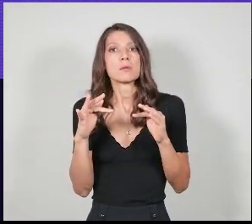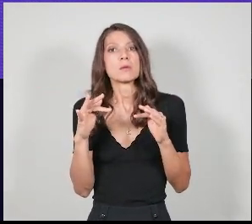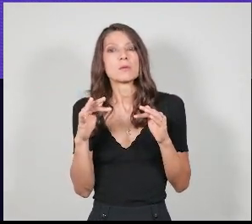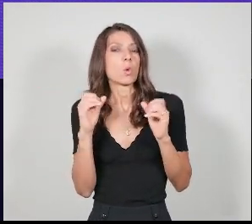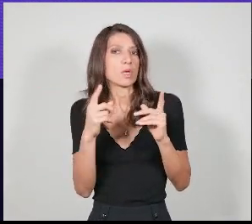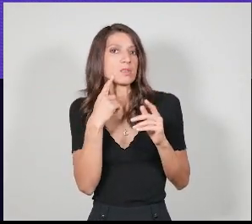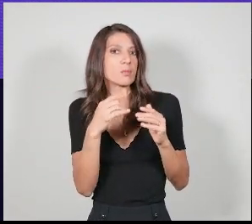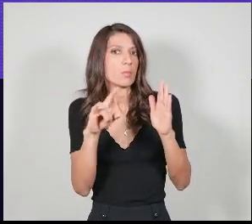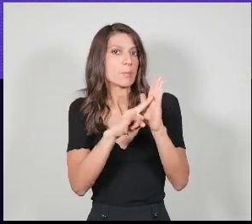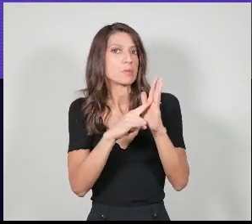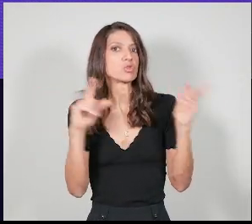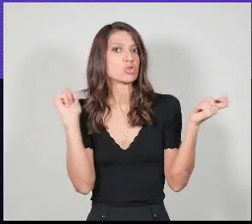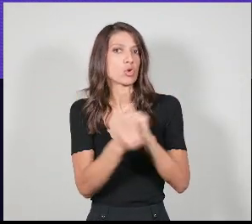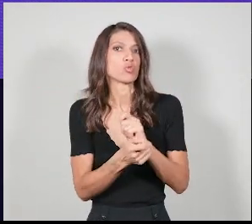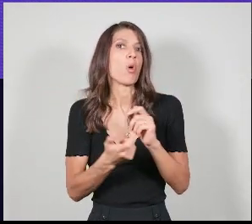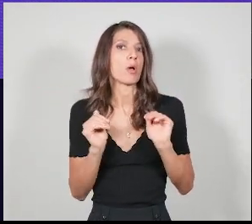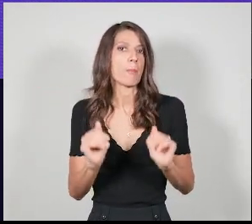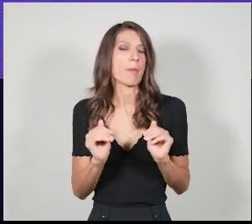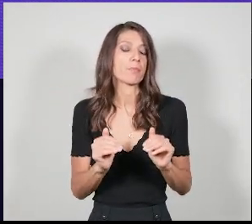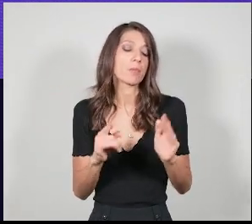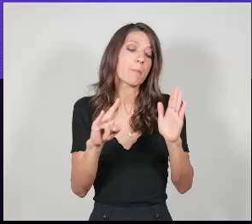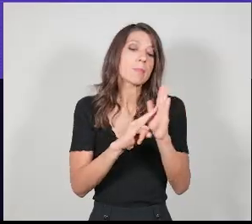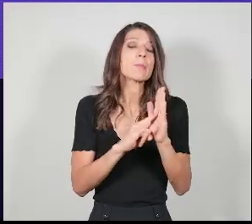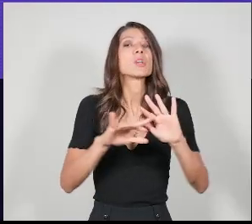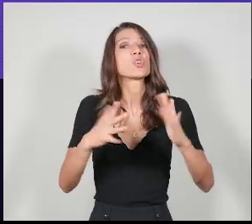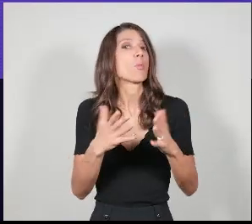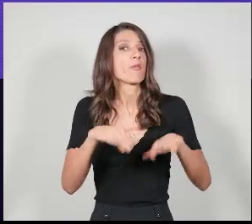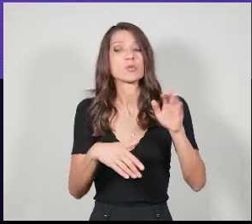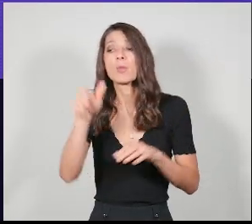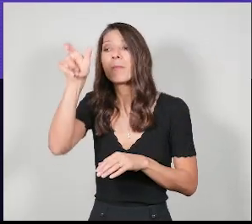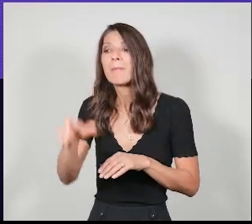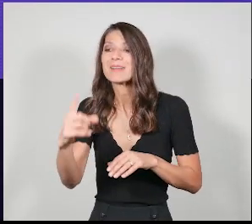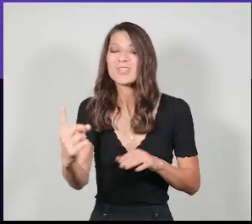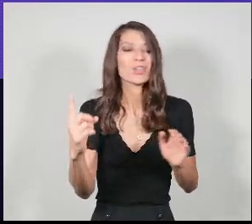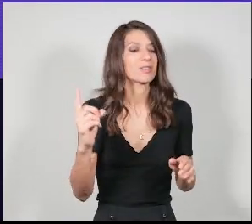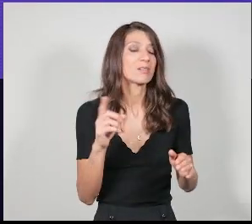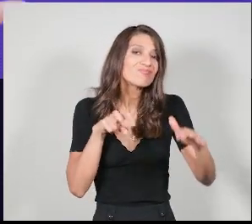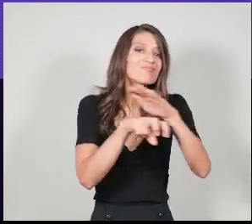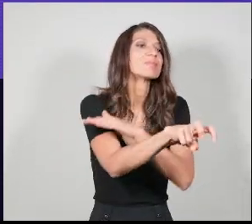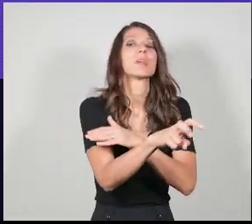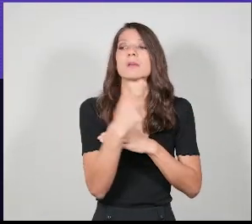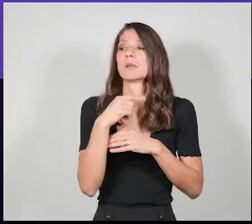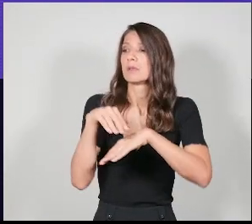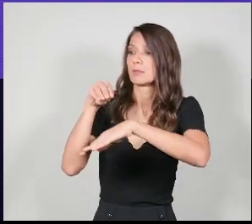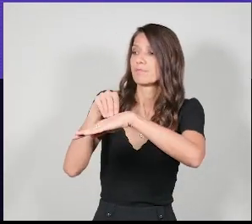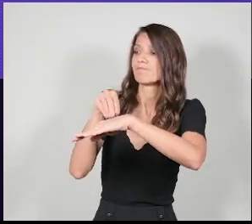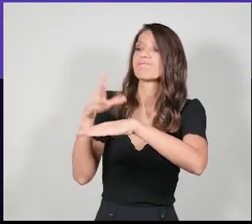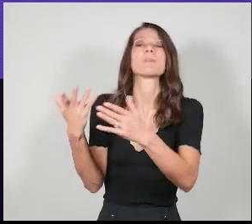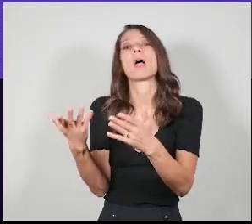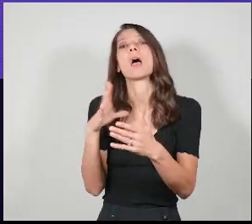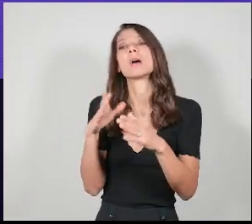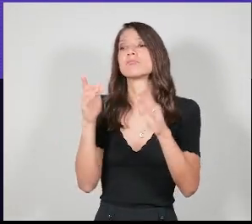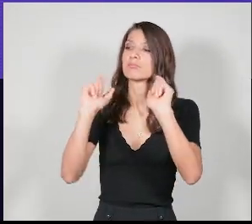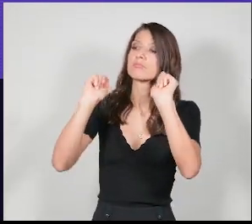important. Aujourd'hui, la MDPH, elle va orienter une personne dans une catégorie juridique. Cette catégorie, par